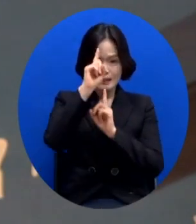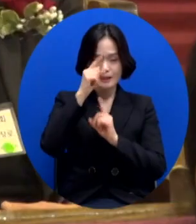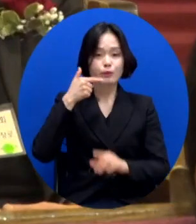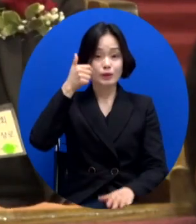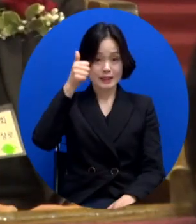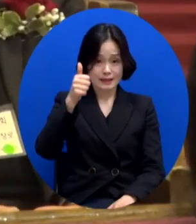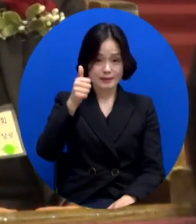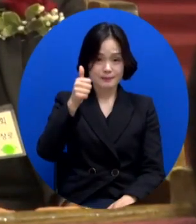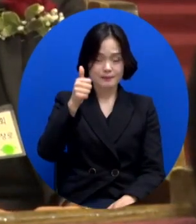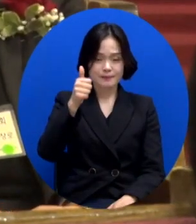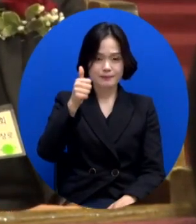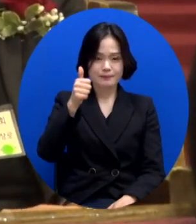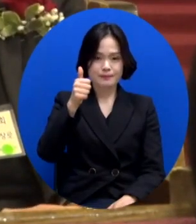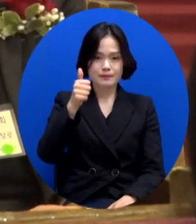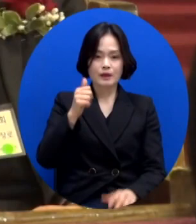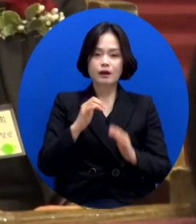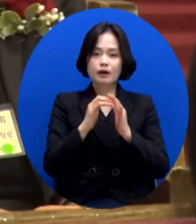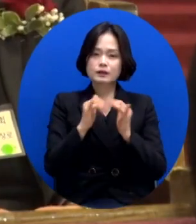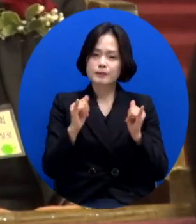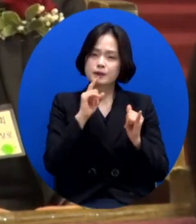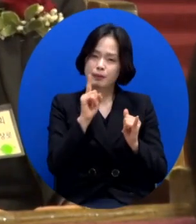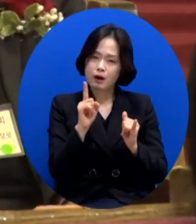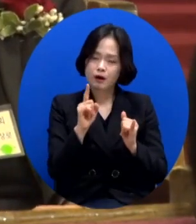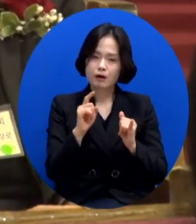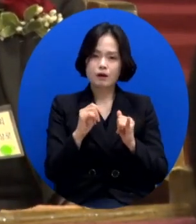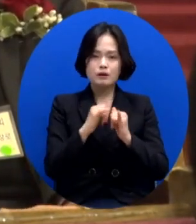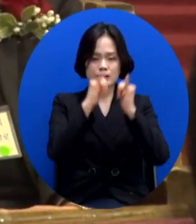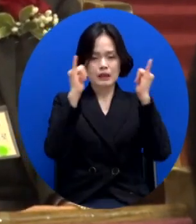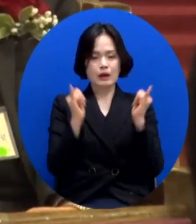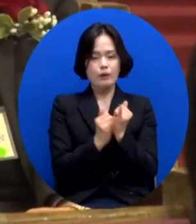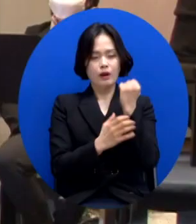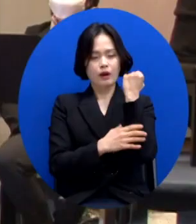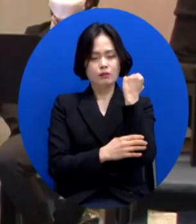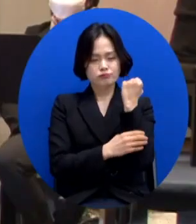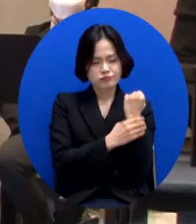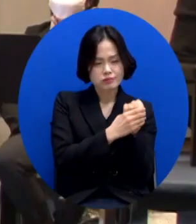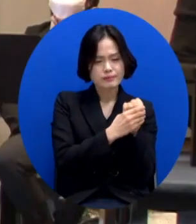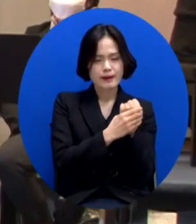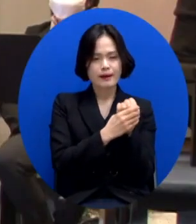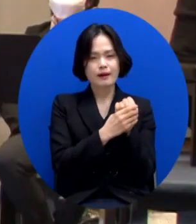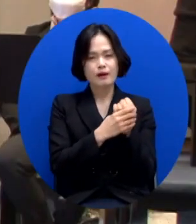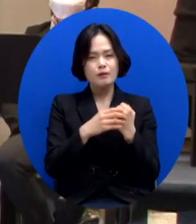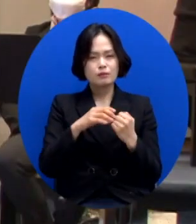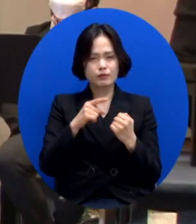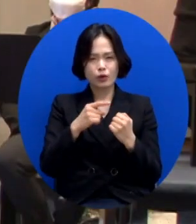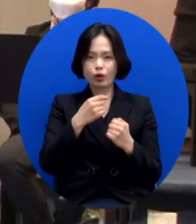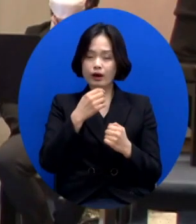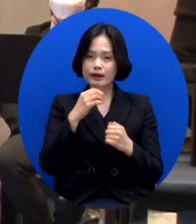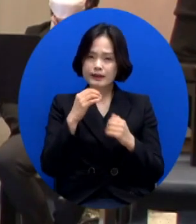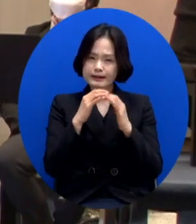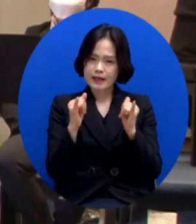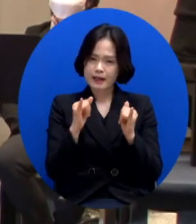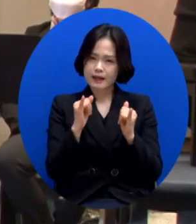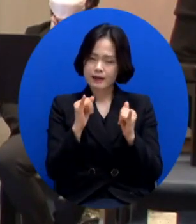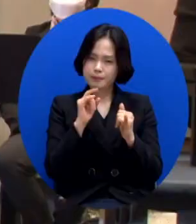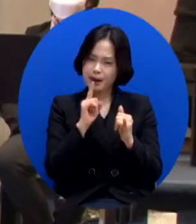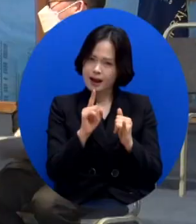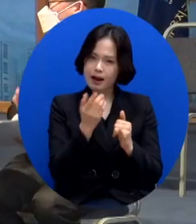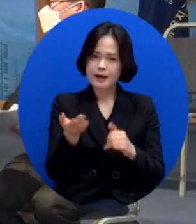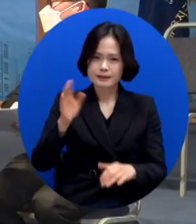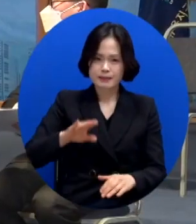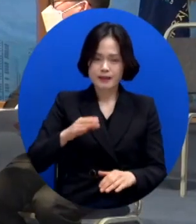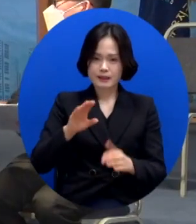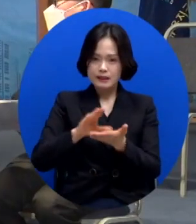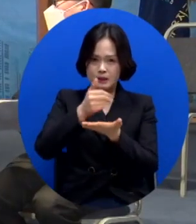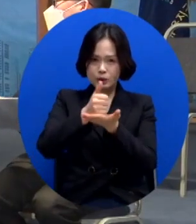낸 사람들이 비록 부패하고 타락한 세상 이라고 말해도 크리스천은 빛과 소금의 삶을 사명으로 알고